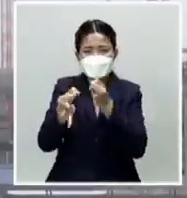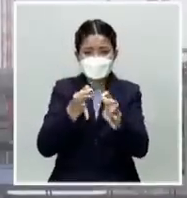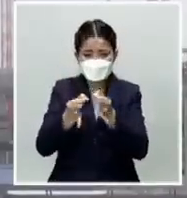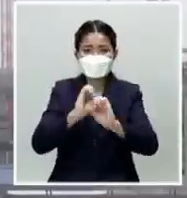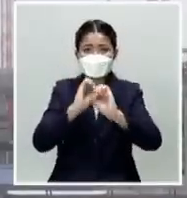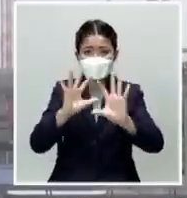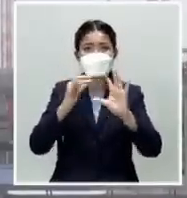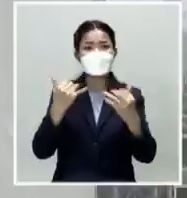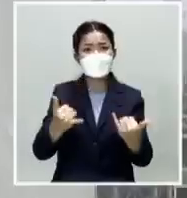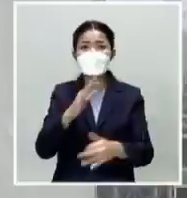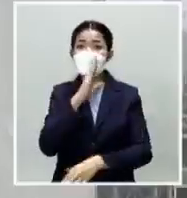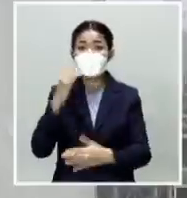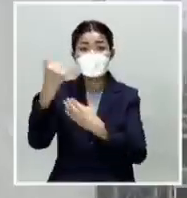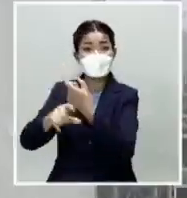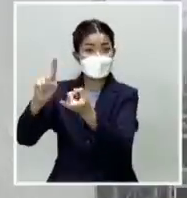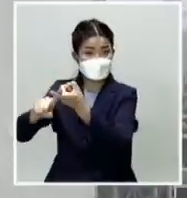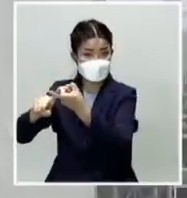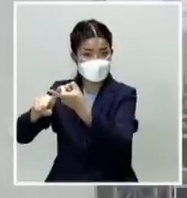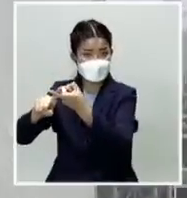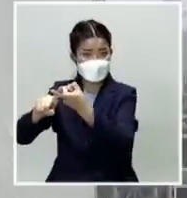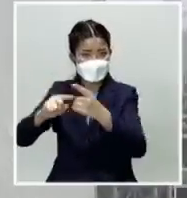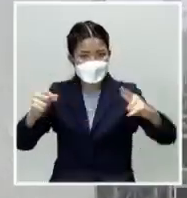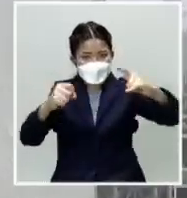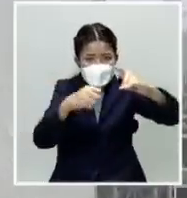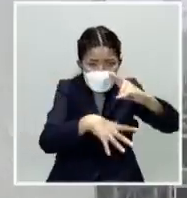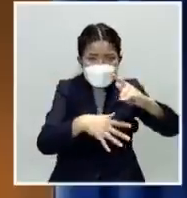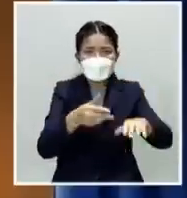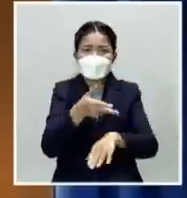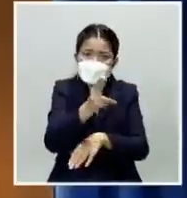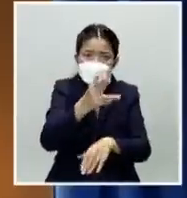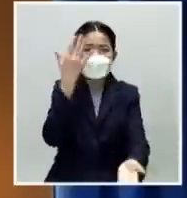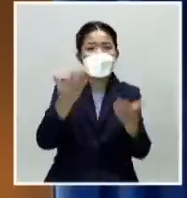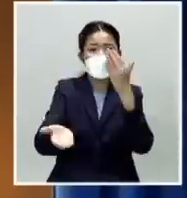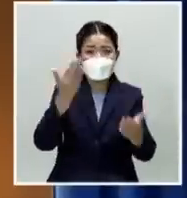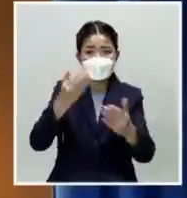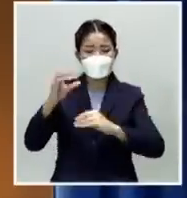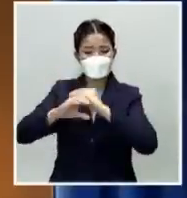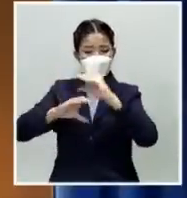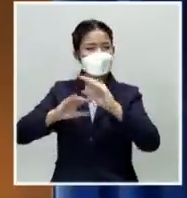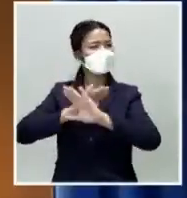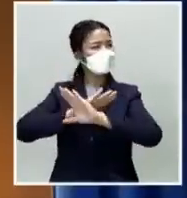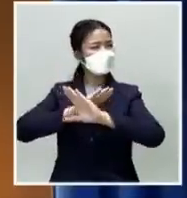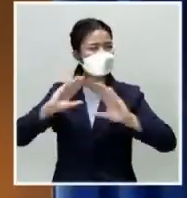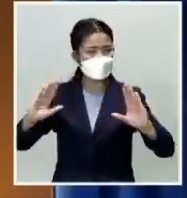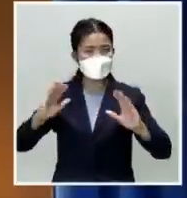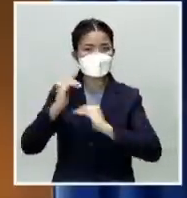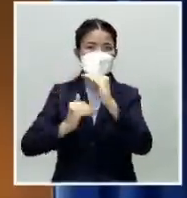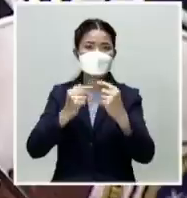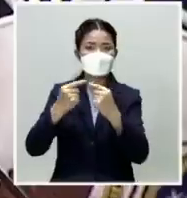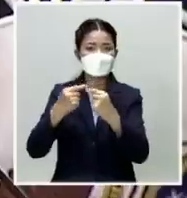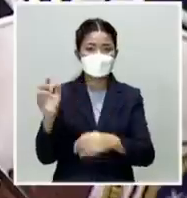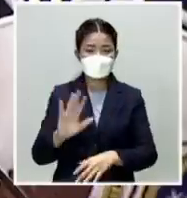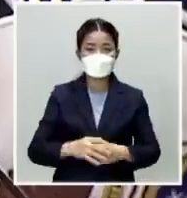ยวันนี้ว่าหากรัสเซียบุกยูเครนไม่ว่าทางใดโครงการ Nord Stream 2จะไม่มีทางได้เดินหน้าต่อนะค